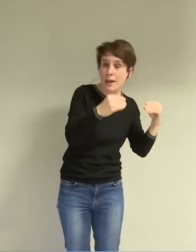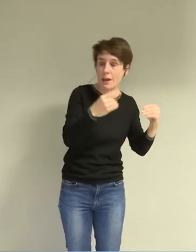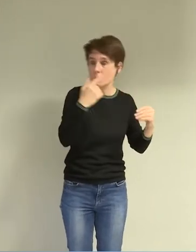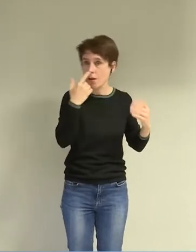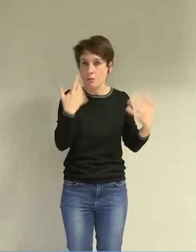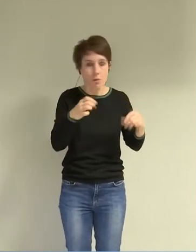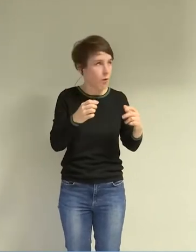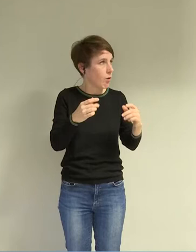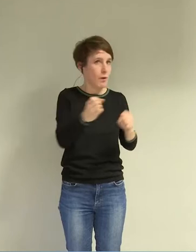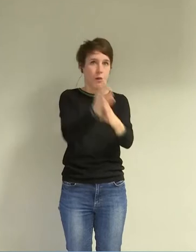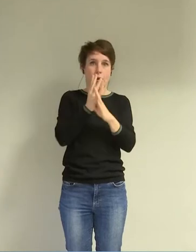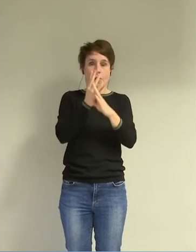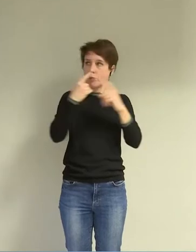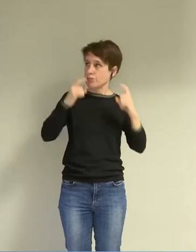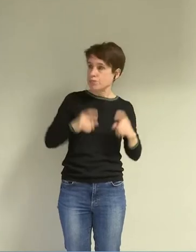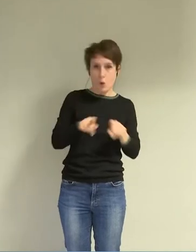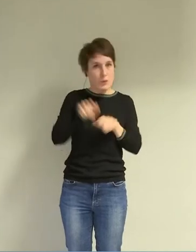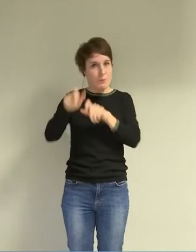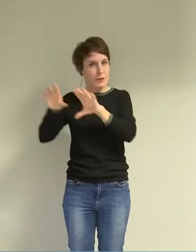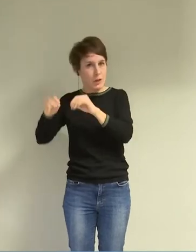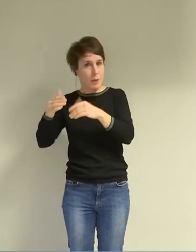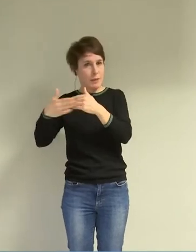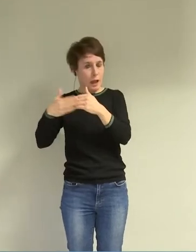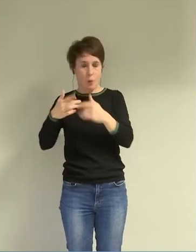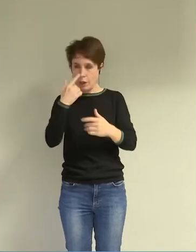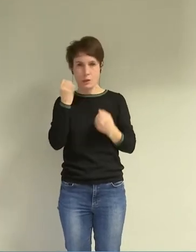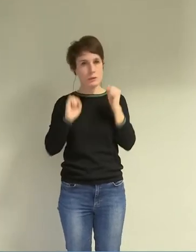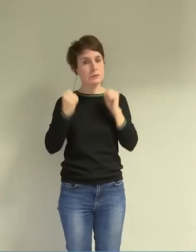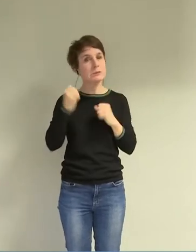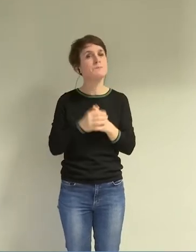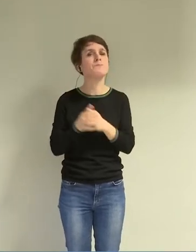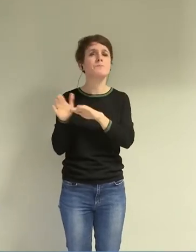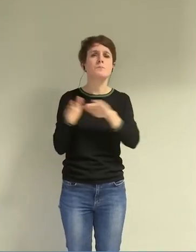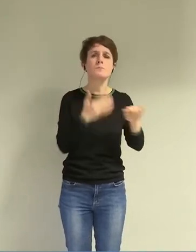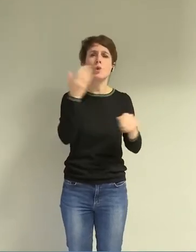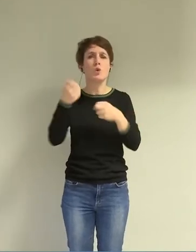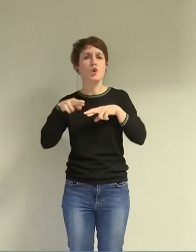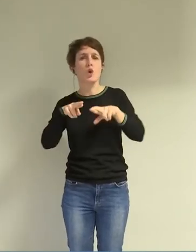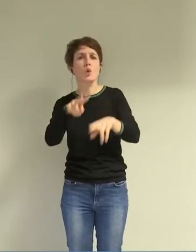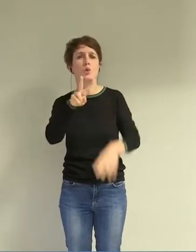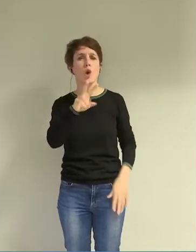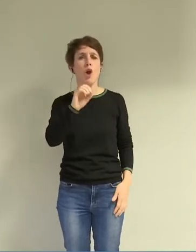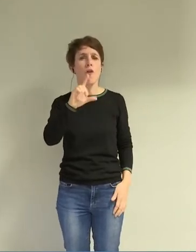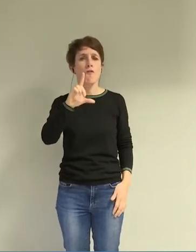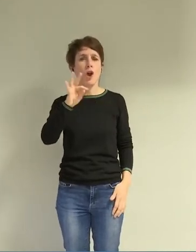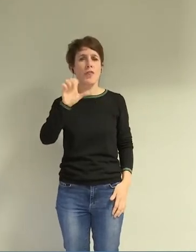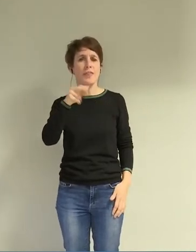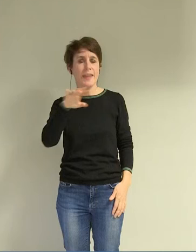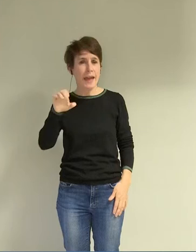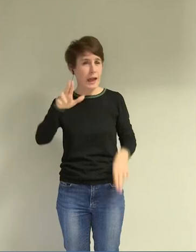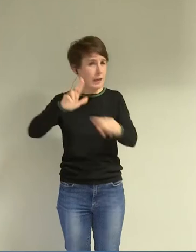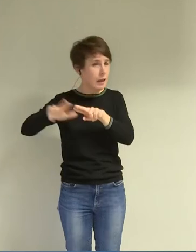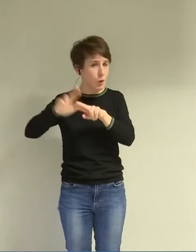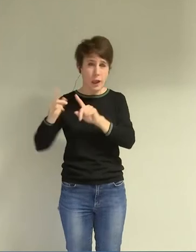habitants la rue voltaire est un autre exemple de vaud dysfonctionnements elle est en travaux depuis plus d'un an